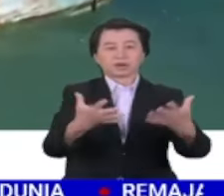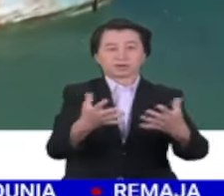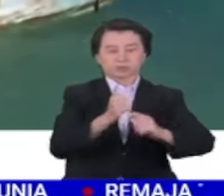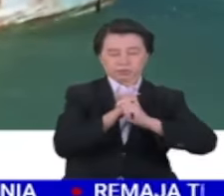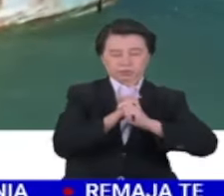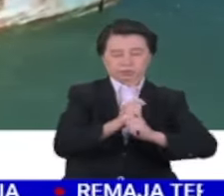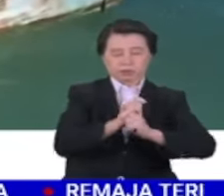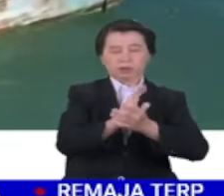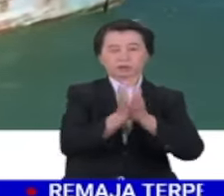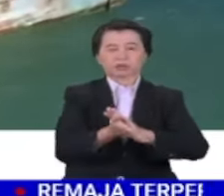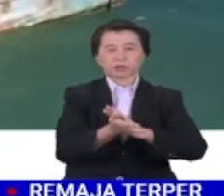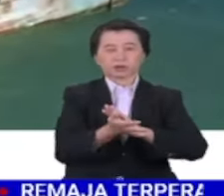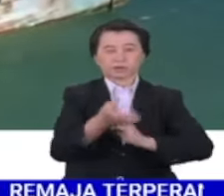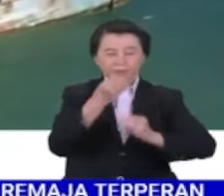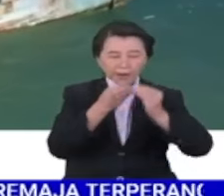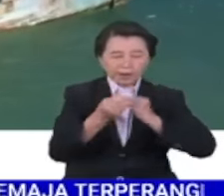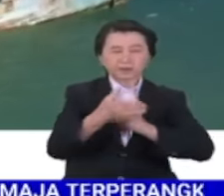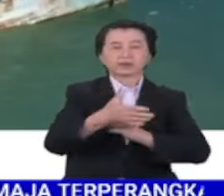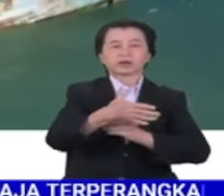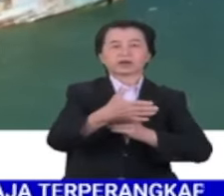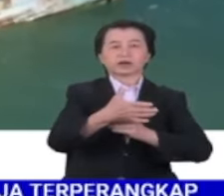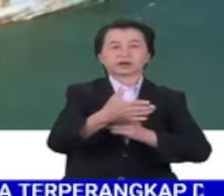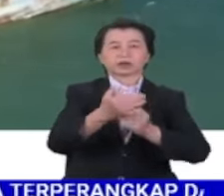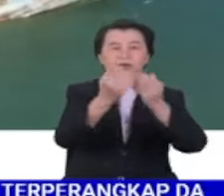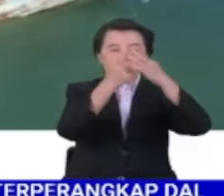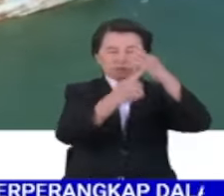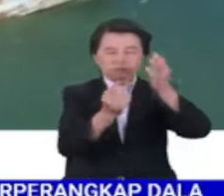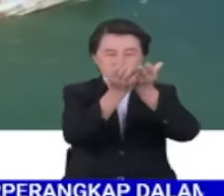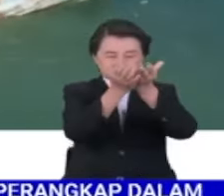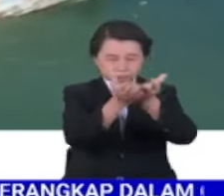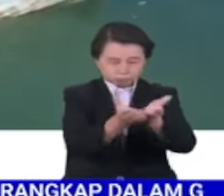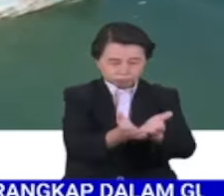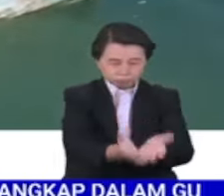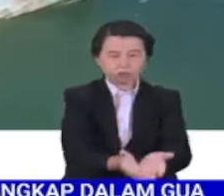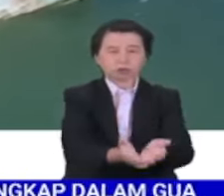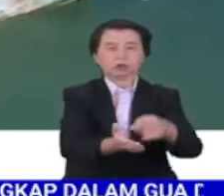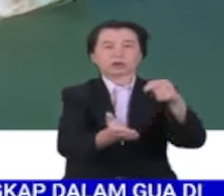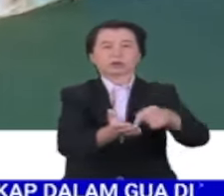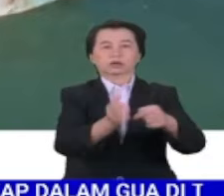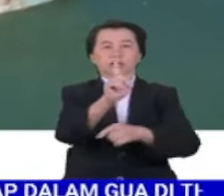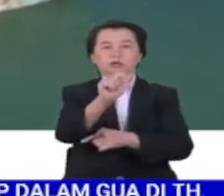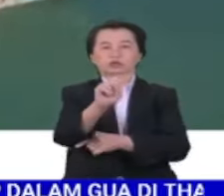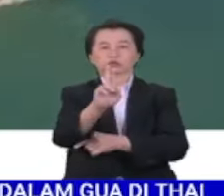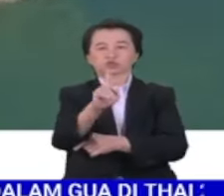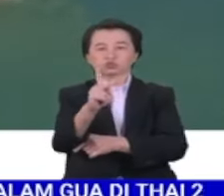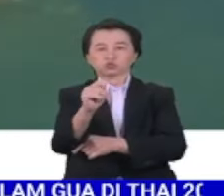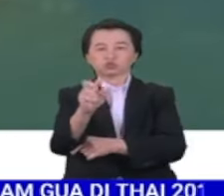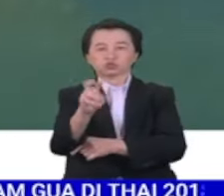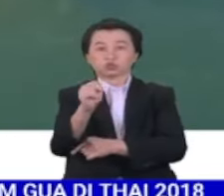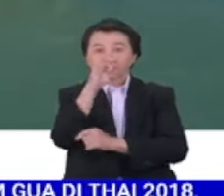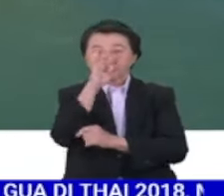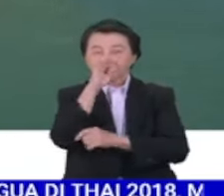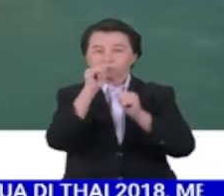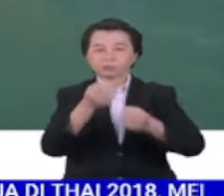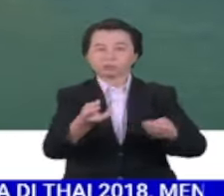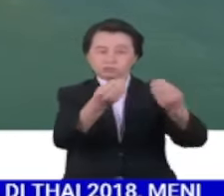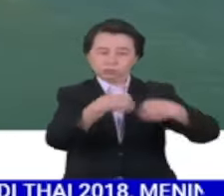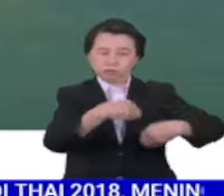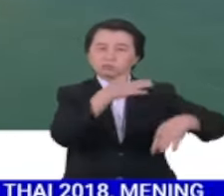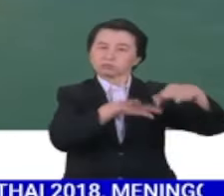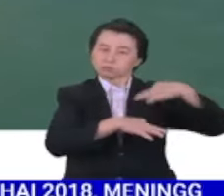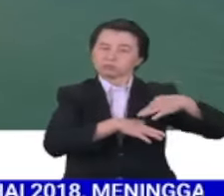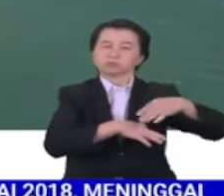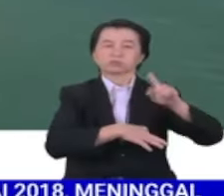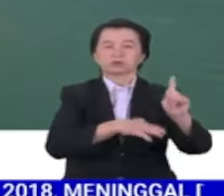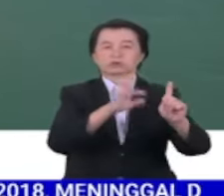tahan untuk dijadikan dukun tiroan pendenggelaman pun sebagai Tugu tiruan dijangkau dapat memberi manfaat kepada